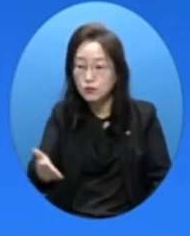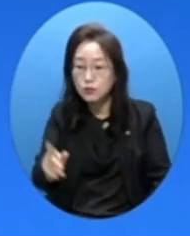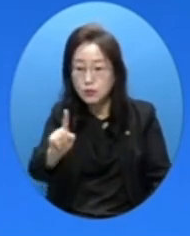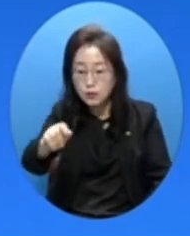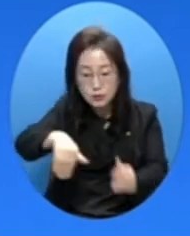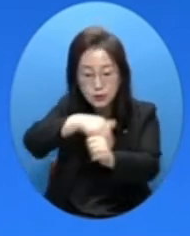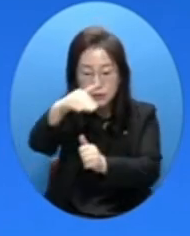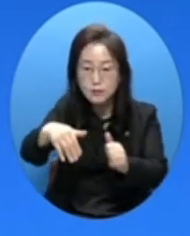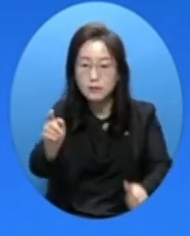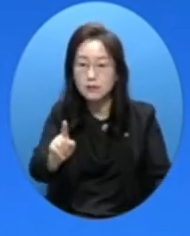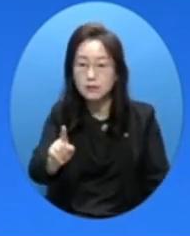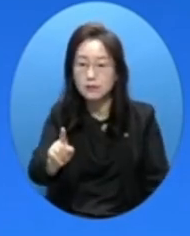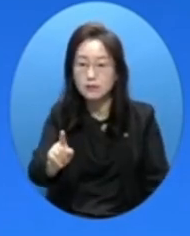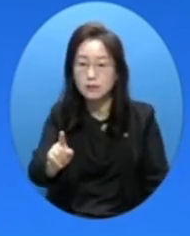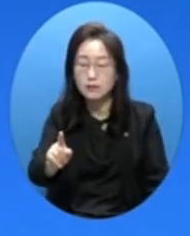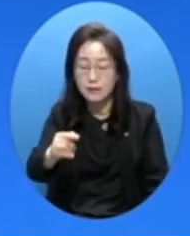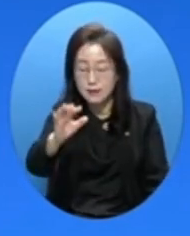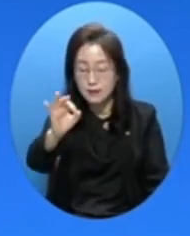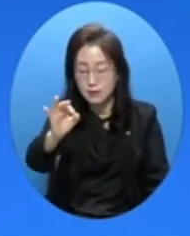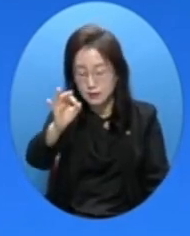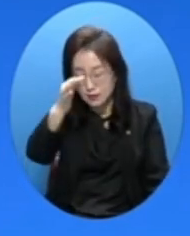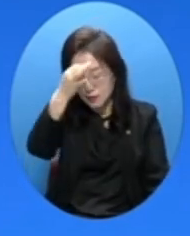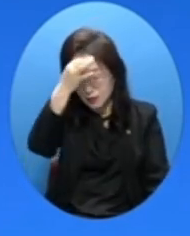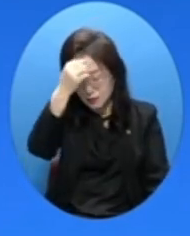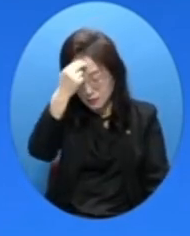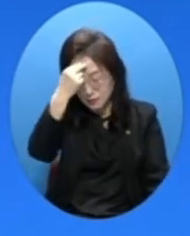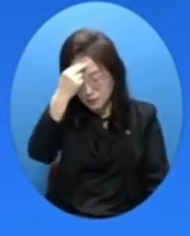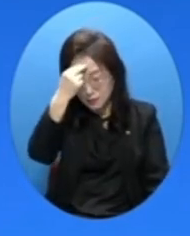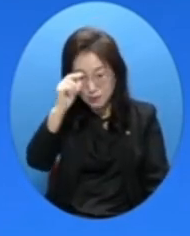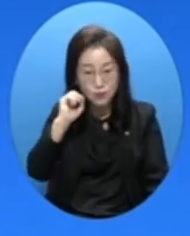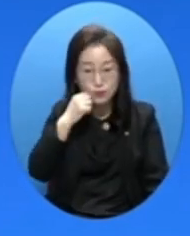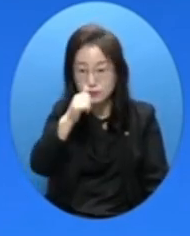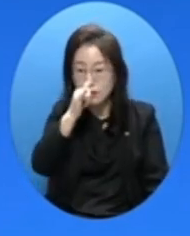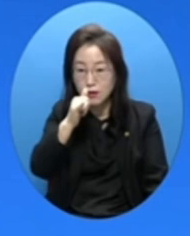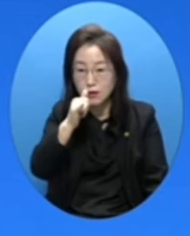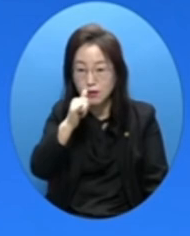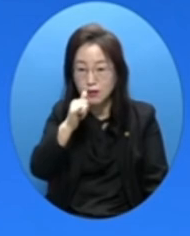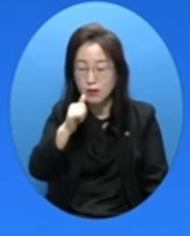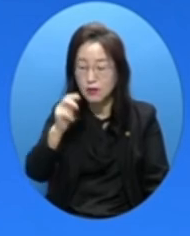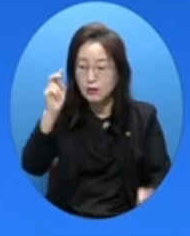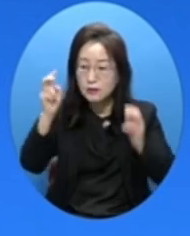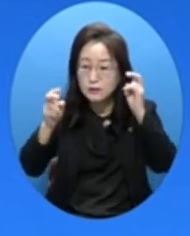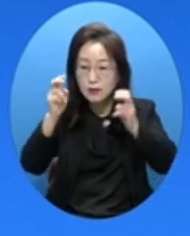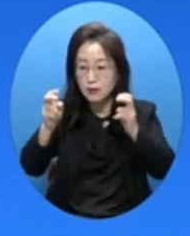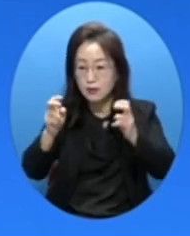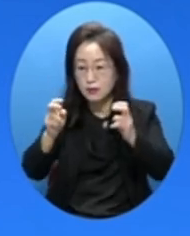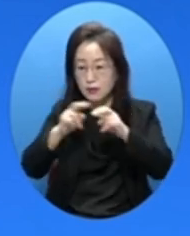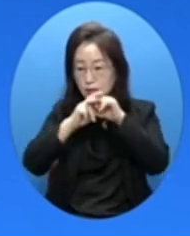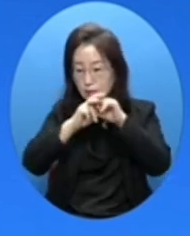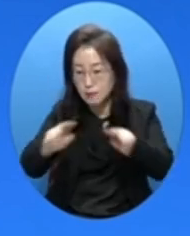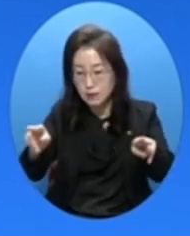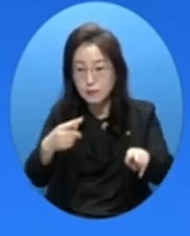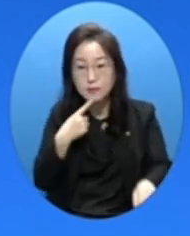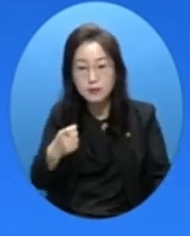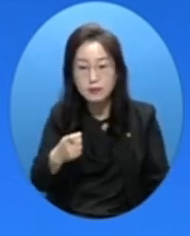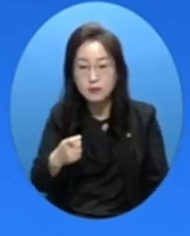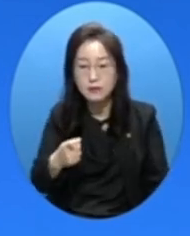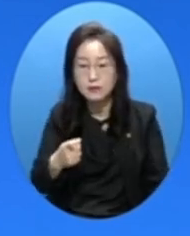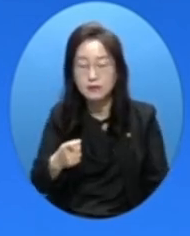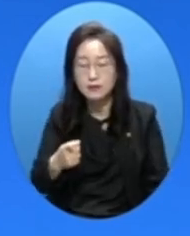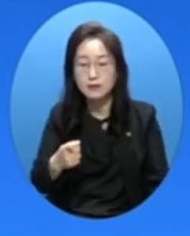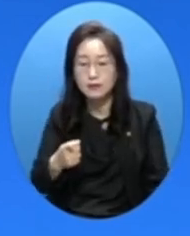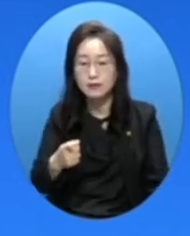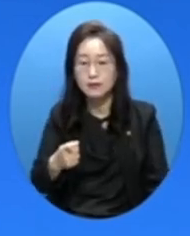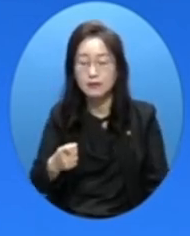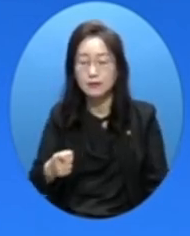경제적인 고통과 어려움에 처해 있습니까? 사업이 파탄 지경에 이르렀습니까?